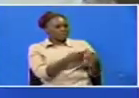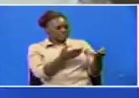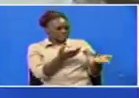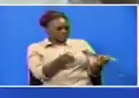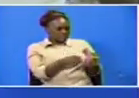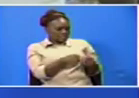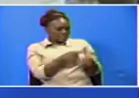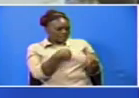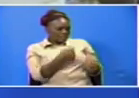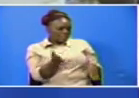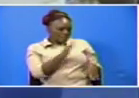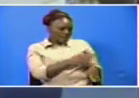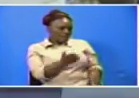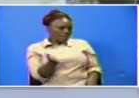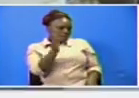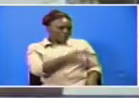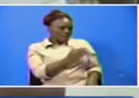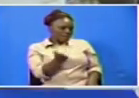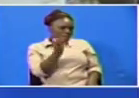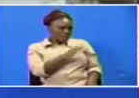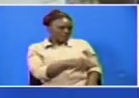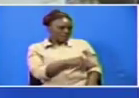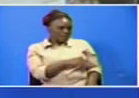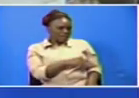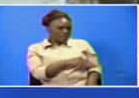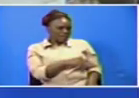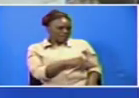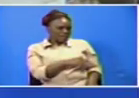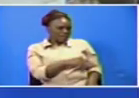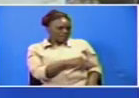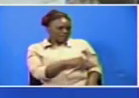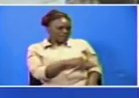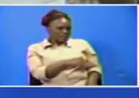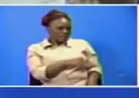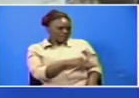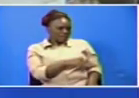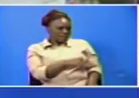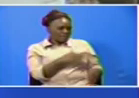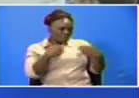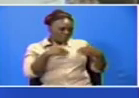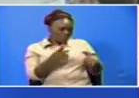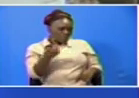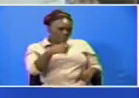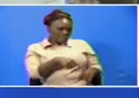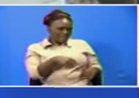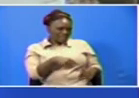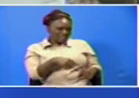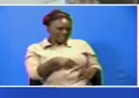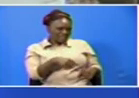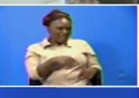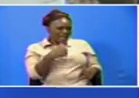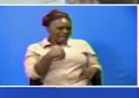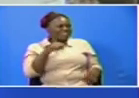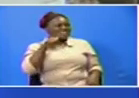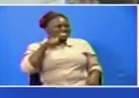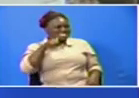tena, tunafanya tena na tena. Kwa I need to see them. Wanatakiwa waje waone kitu gani nimewaandalia